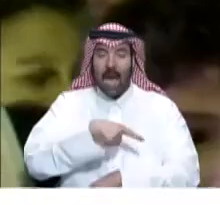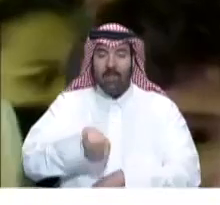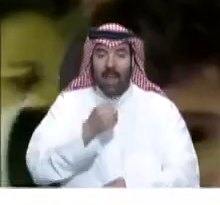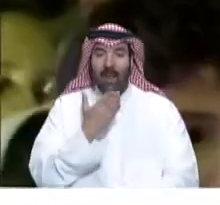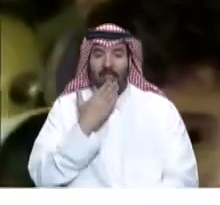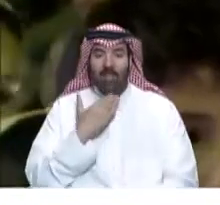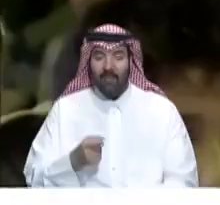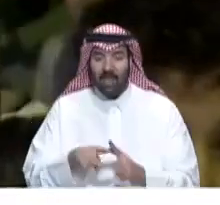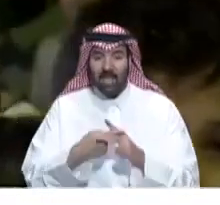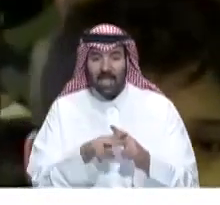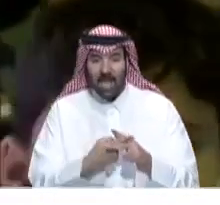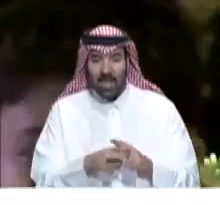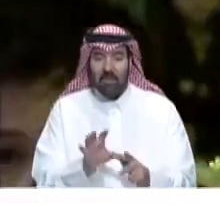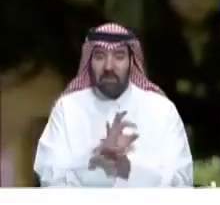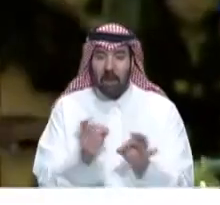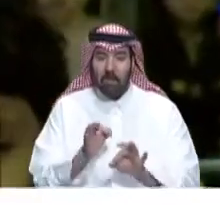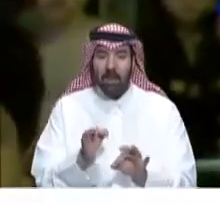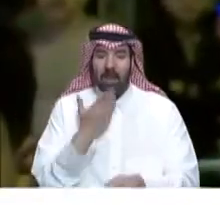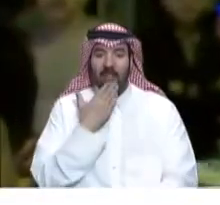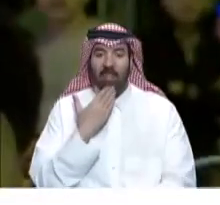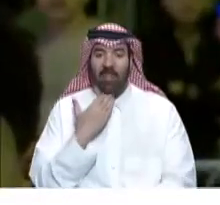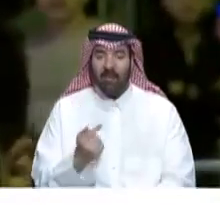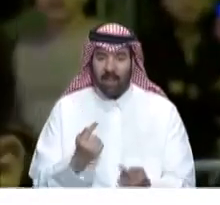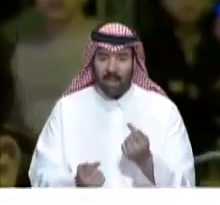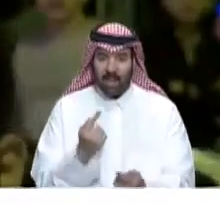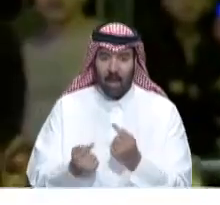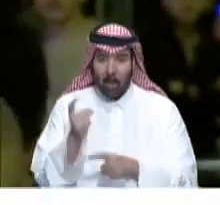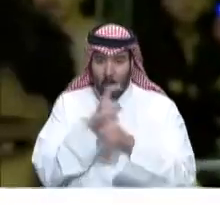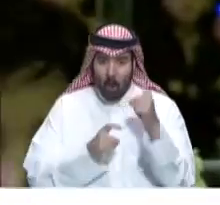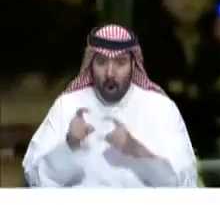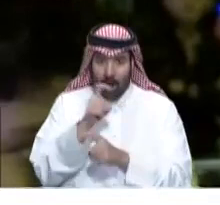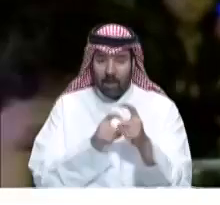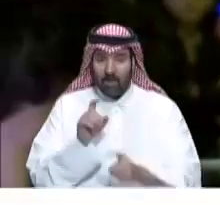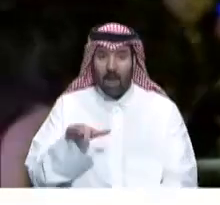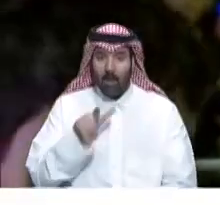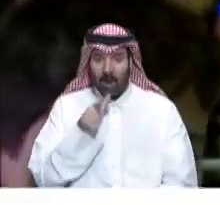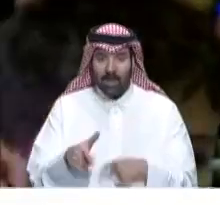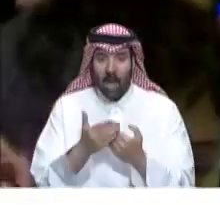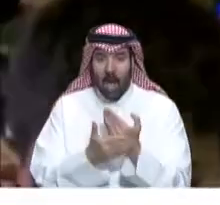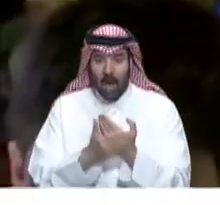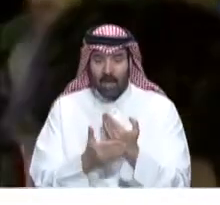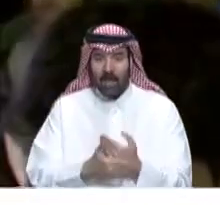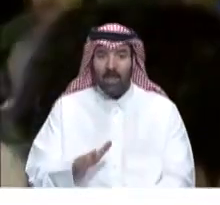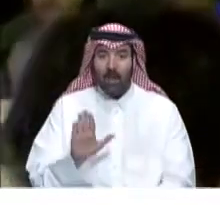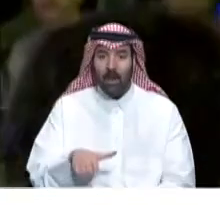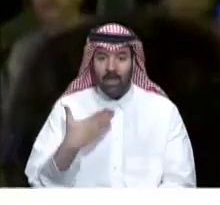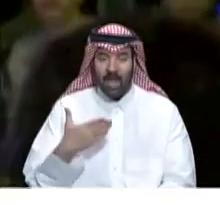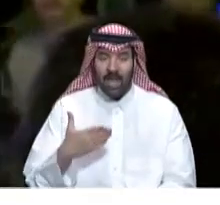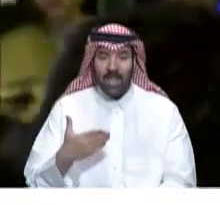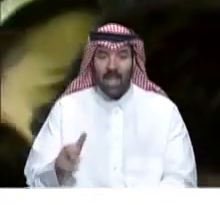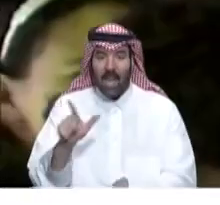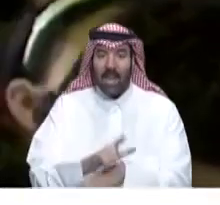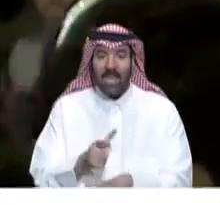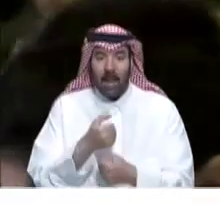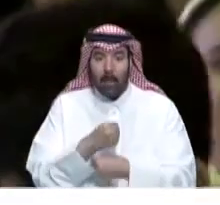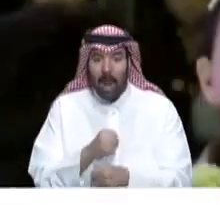الطائف، عندنا عقود تشغيل لنظافة الحدائق، وفي مراقبين ومتابعين، وحرص سعادة الأمين على